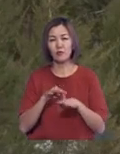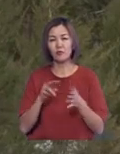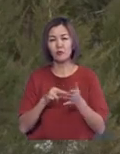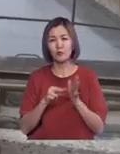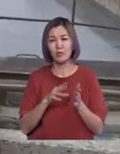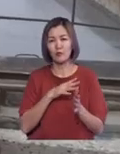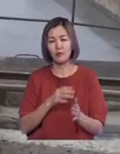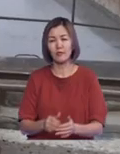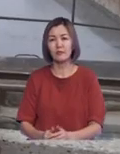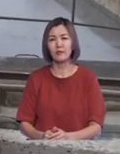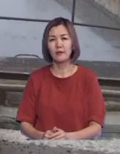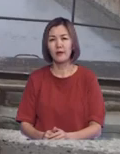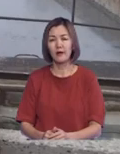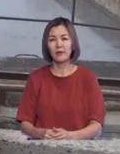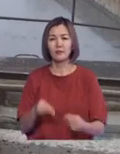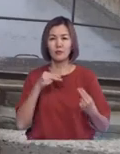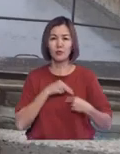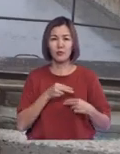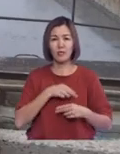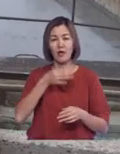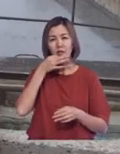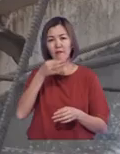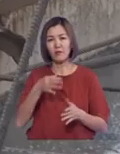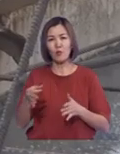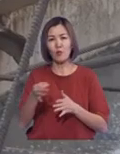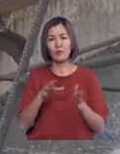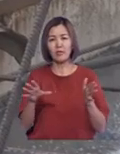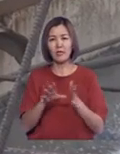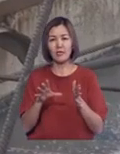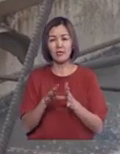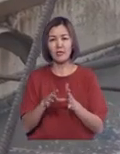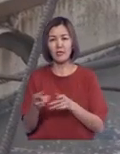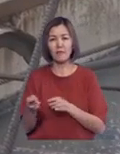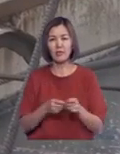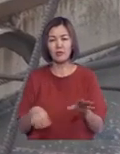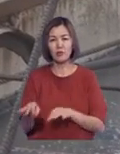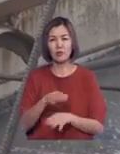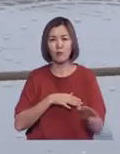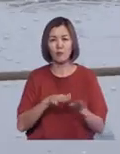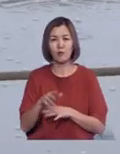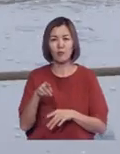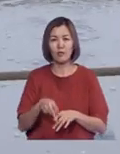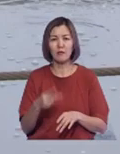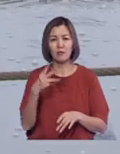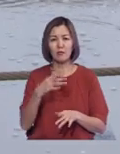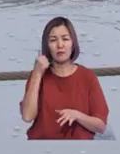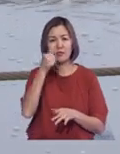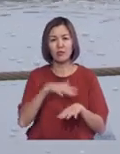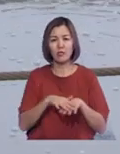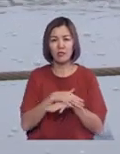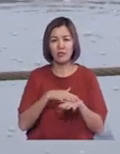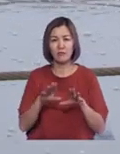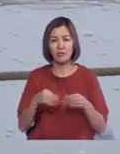жылы. Жұмысқа жауапты облыстық энергетика және түкш басқармасы жоба толығымен 2025 жылы ел